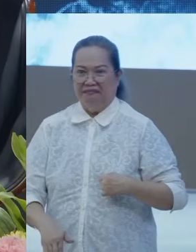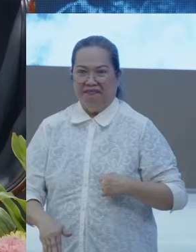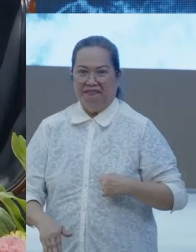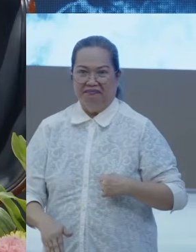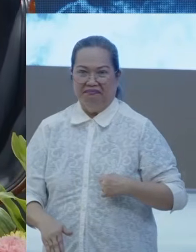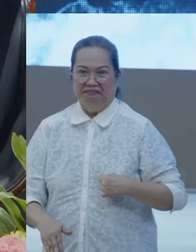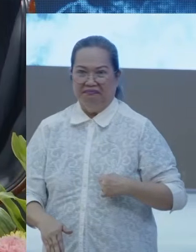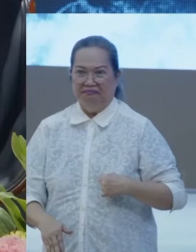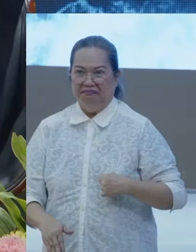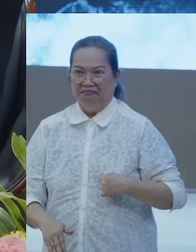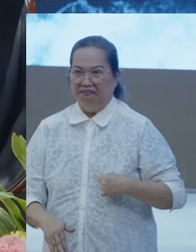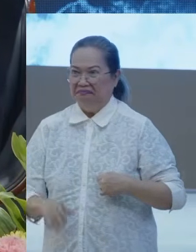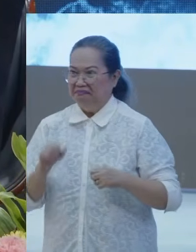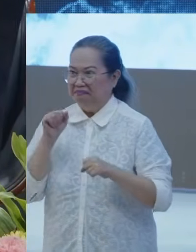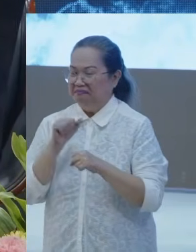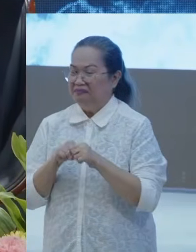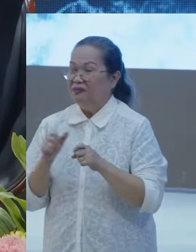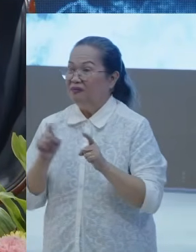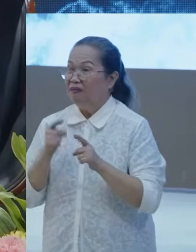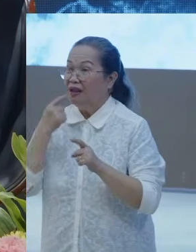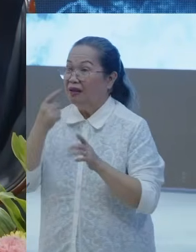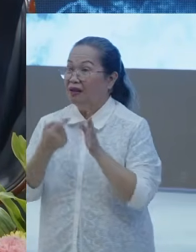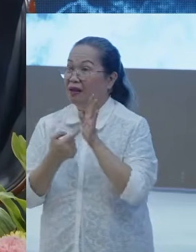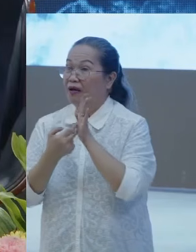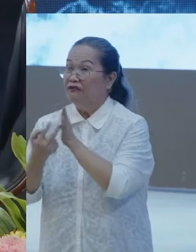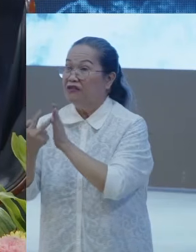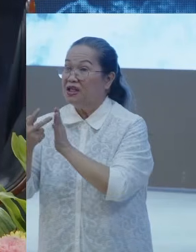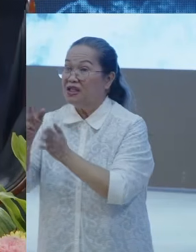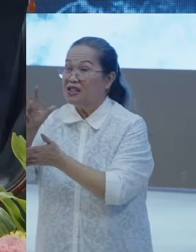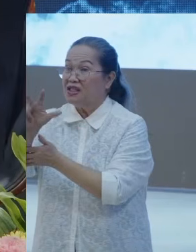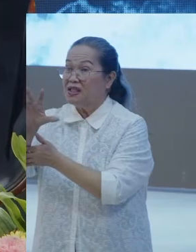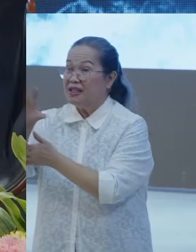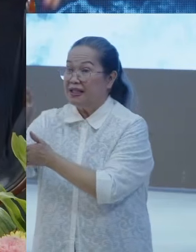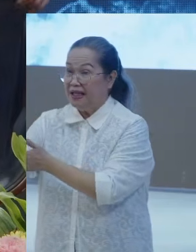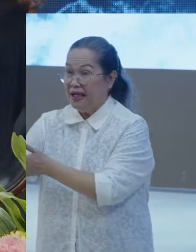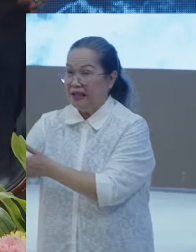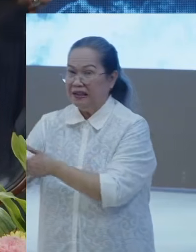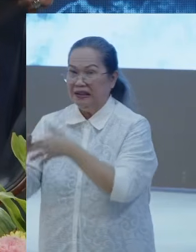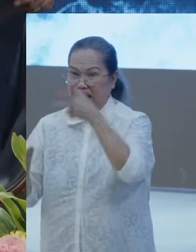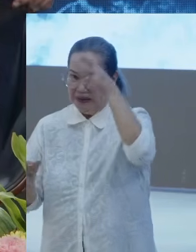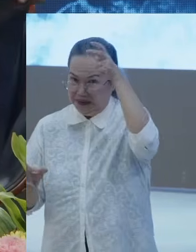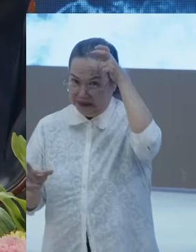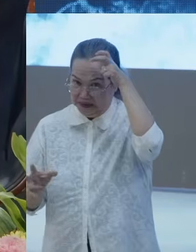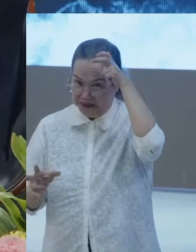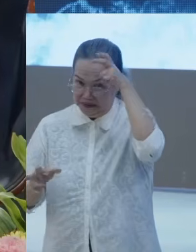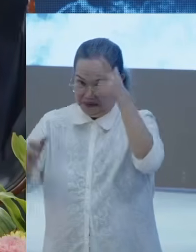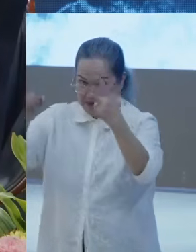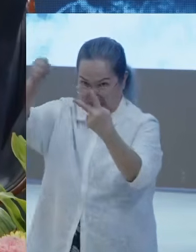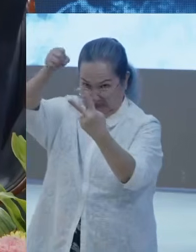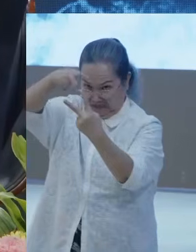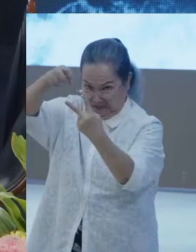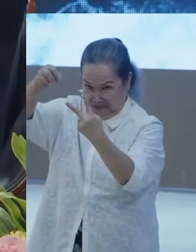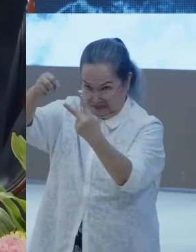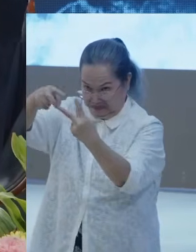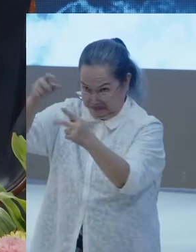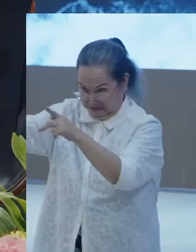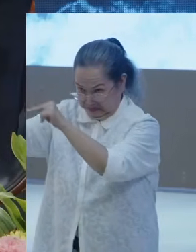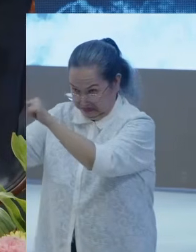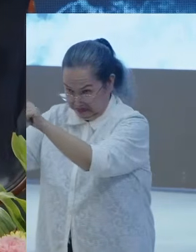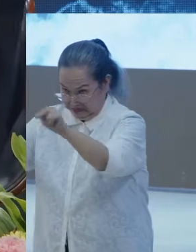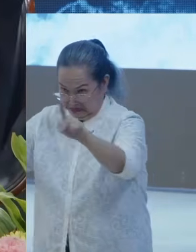Kaya ang sabi niya sa verse 39, an evil and adulterous